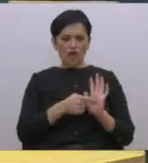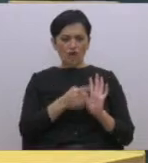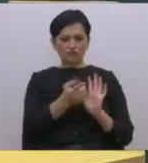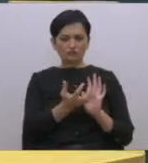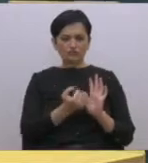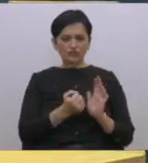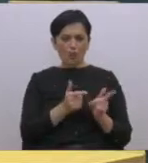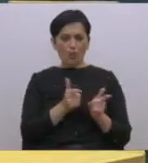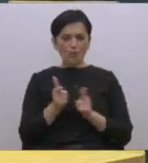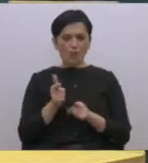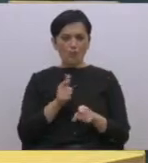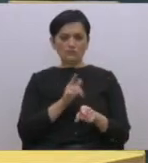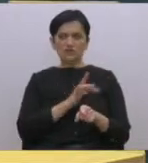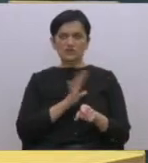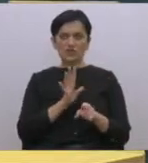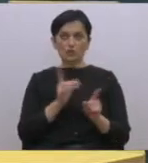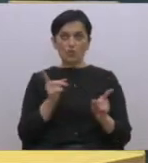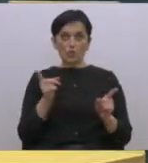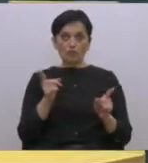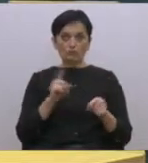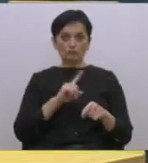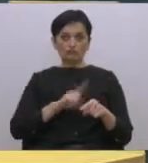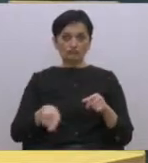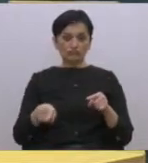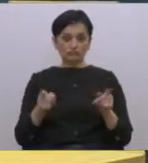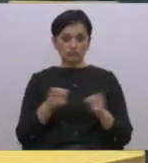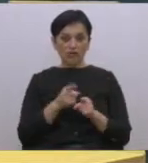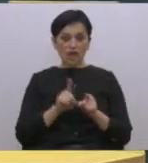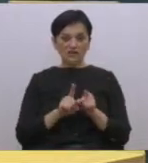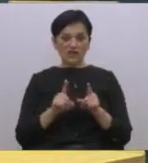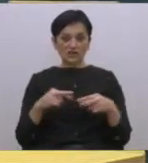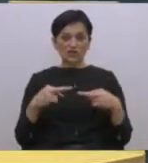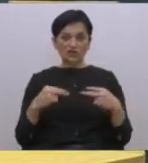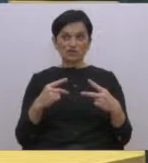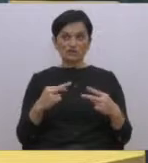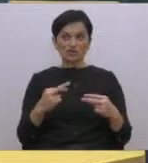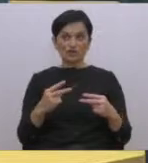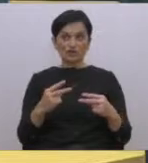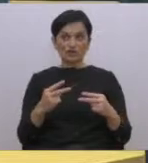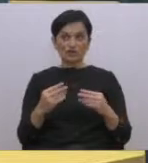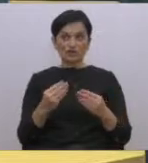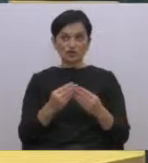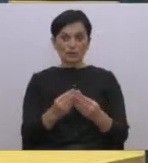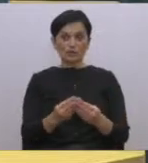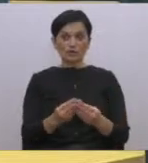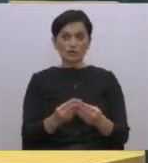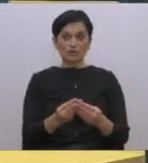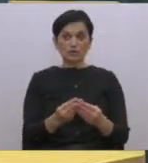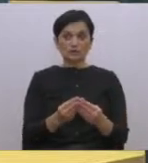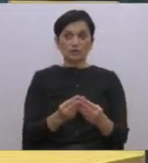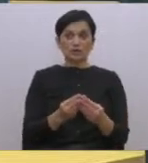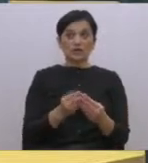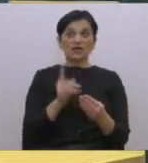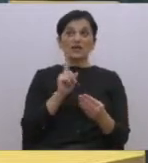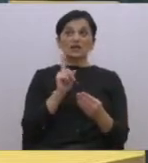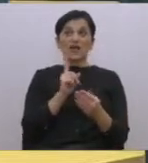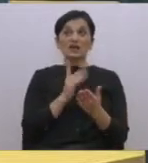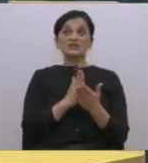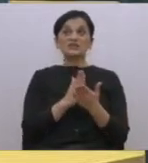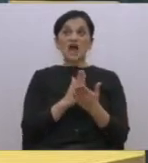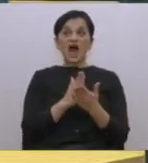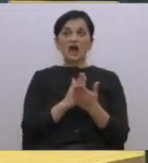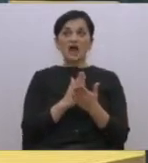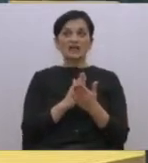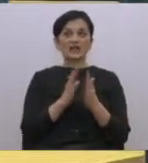იგი მოუმზადებელი იყო, ასე მოკლე ხანში თუ ასეთი ცვლილებები იქნა, იქნებოდა შემოსატანი. Რაც არის